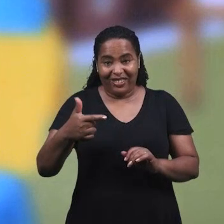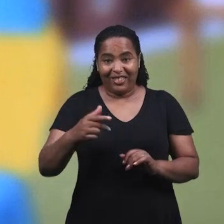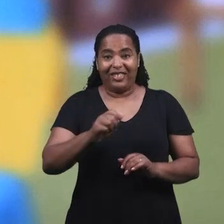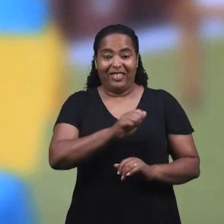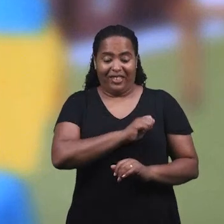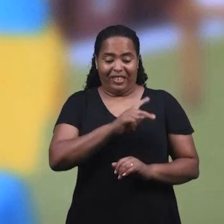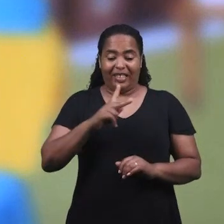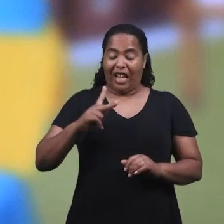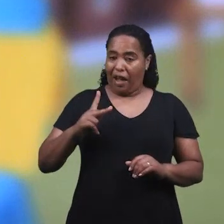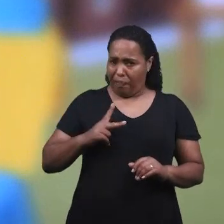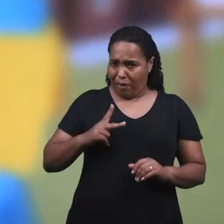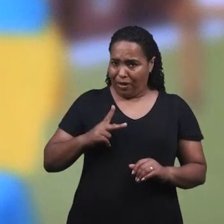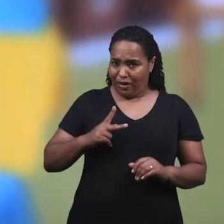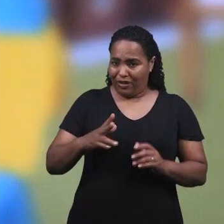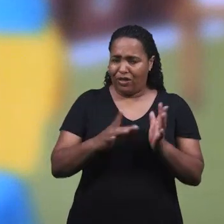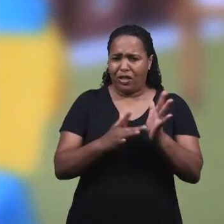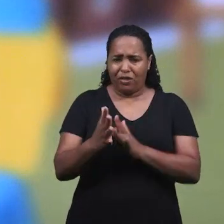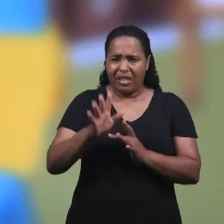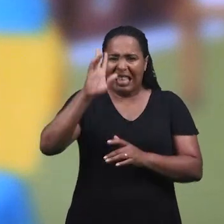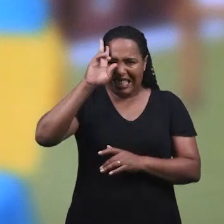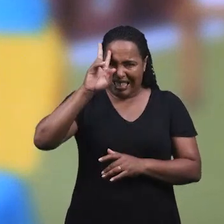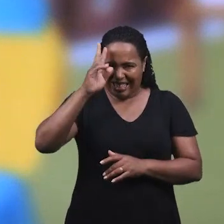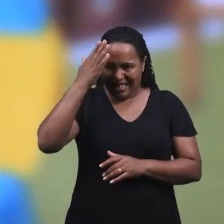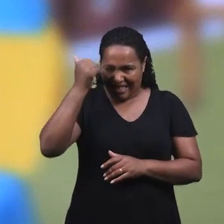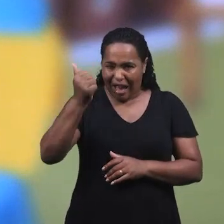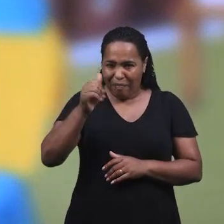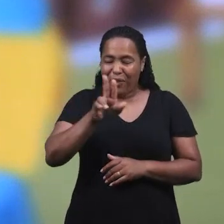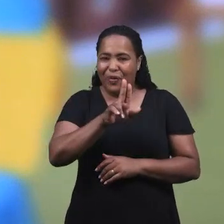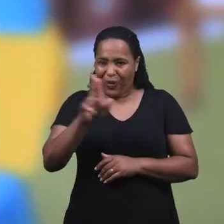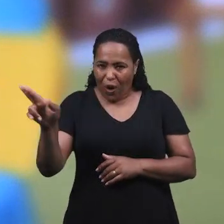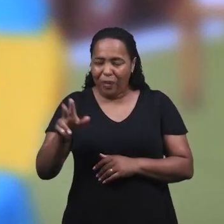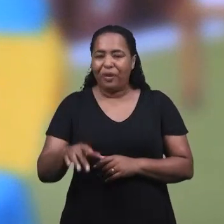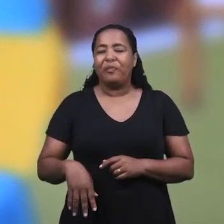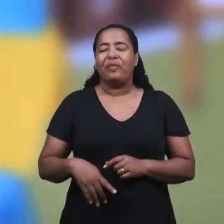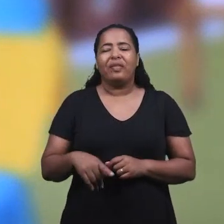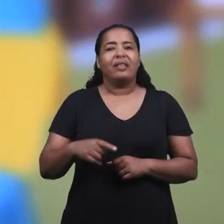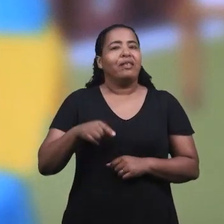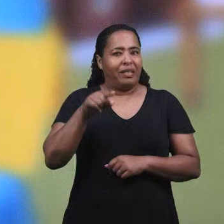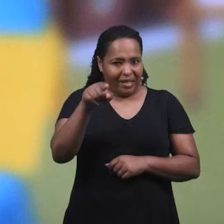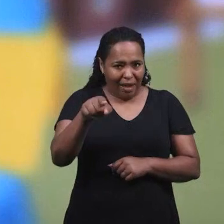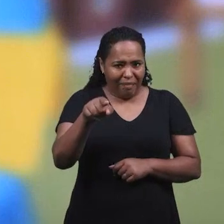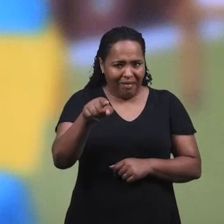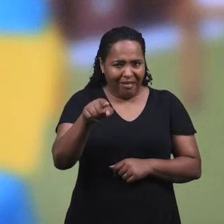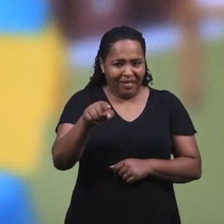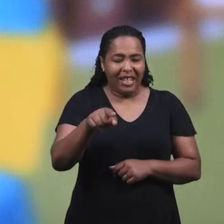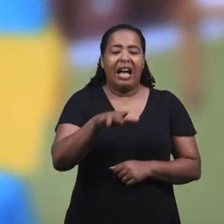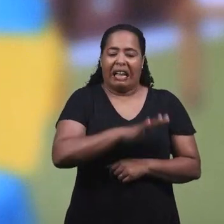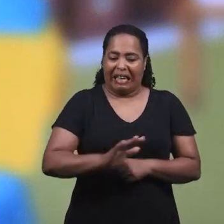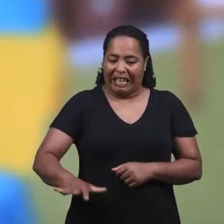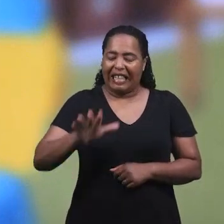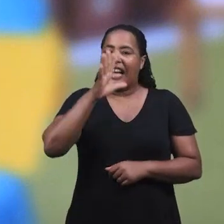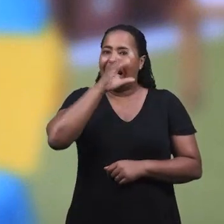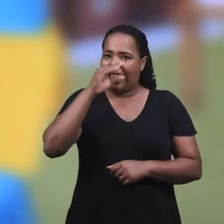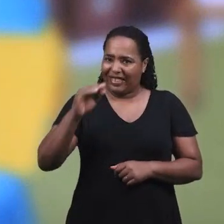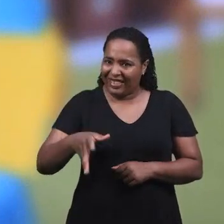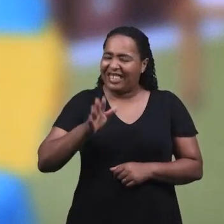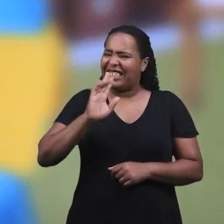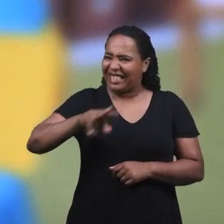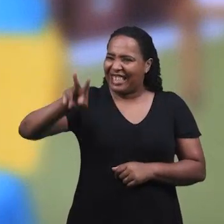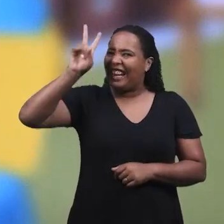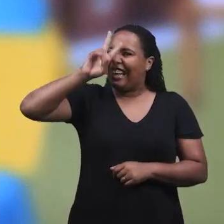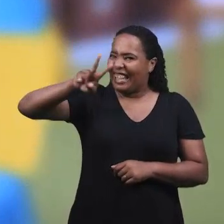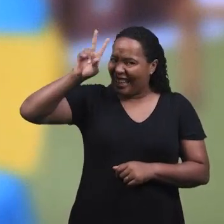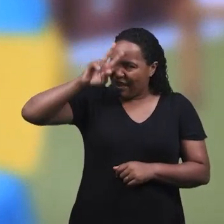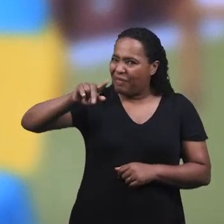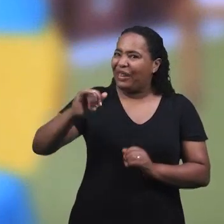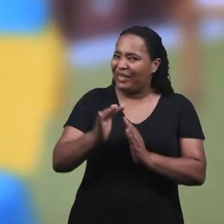rappeler quels ont été les noms de ces apôtres, les apôtres de Jésus. Je suis certain que les enfants intermédiaires et adolescents